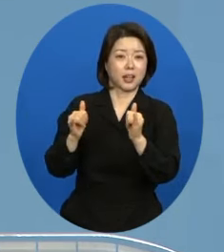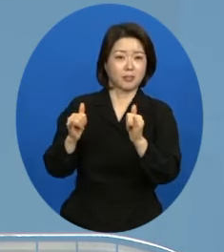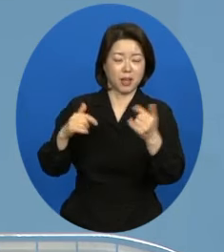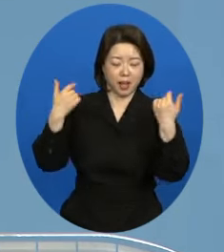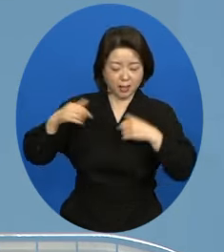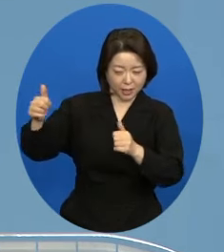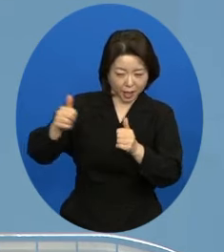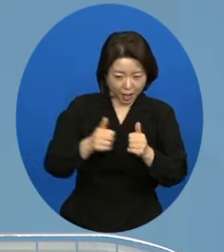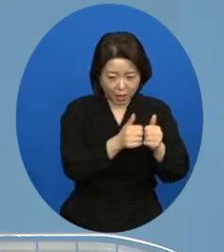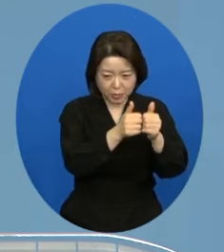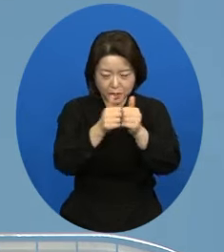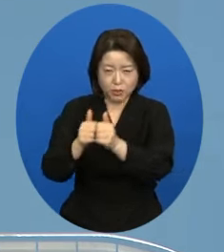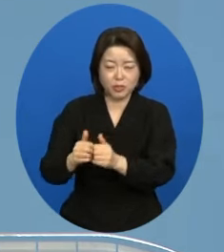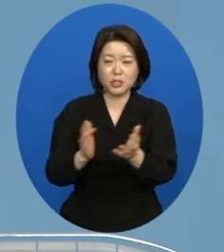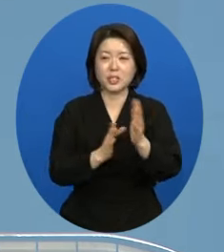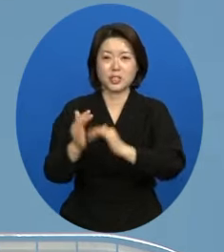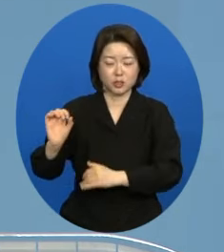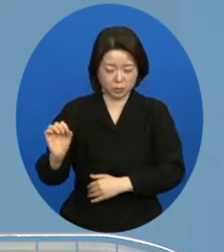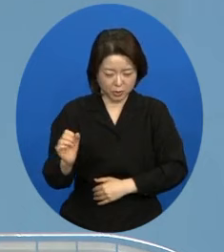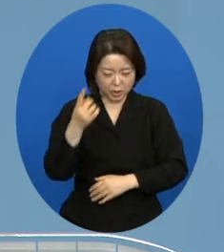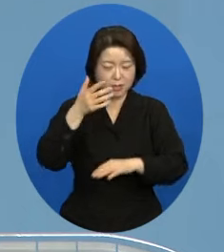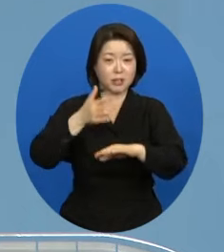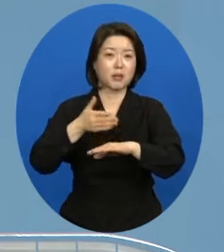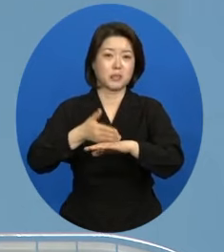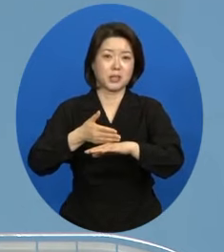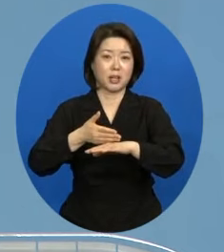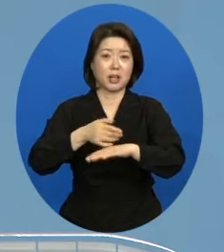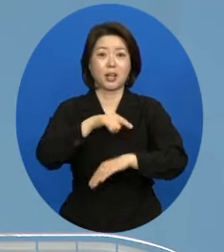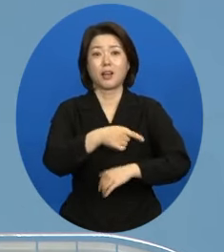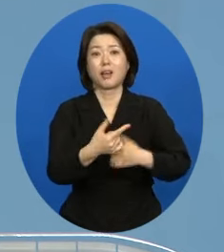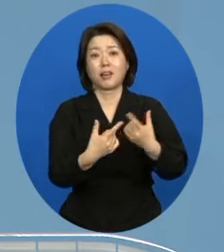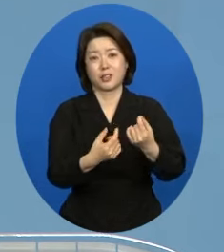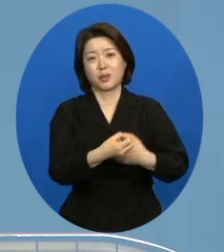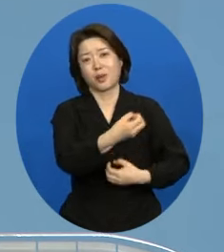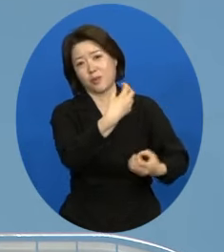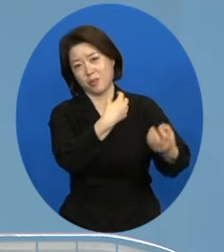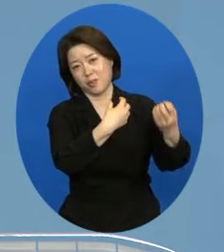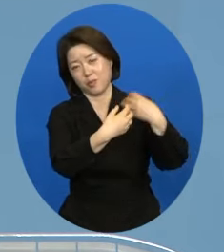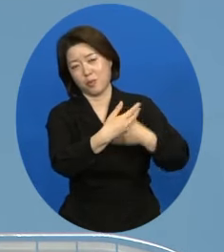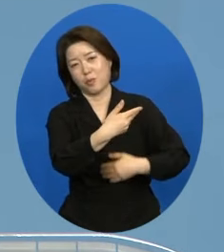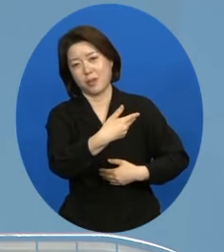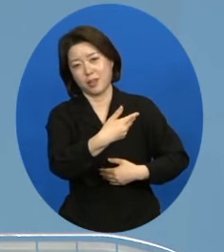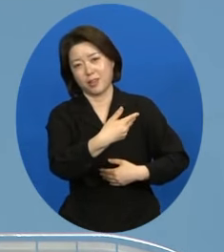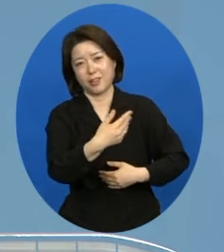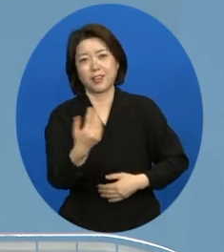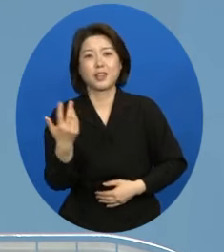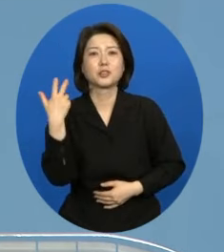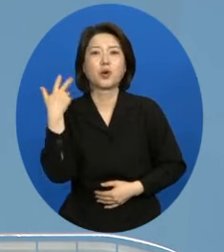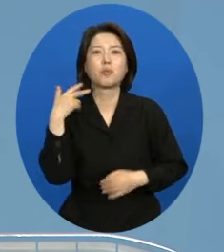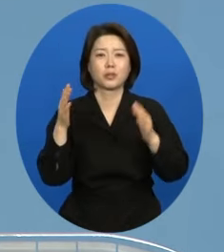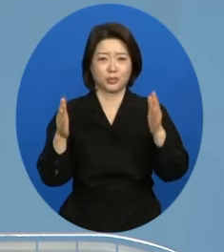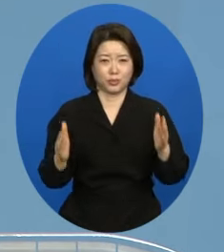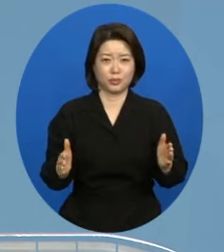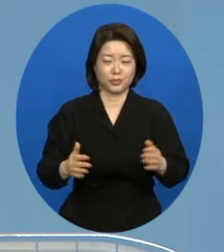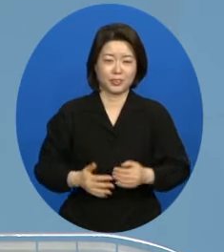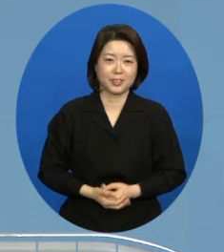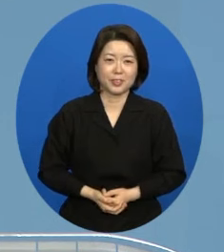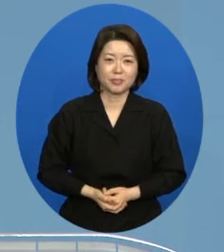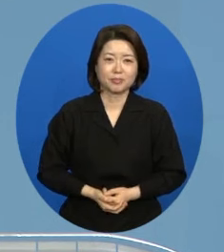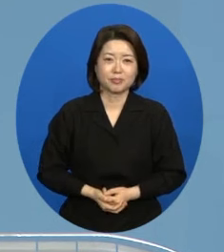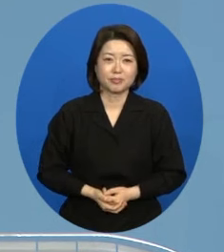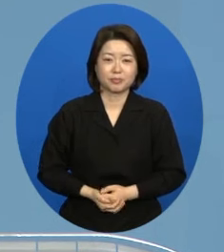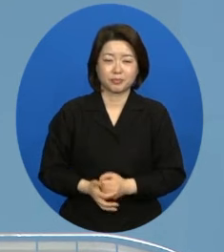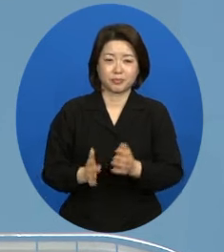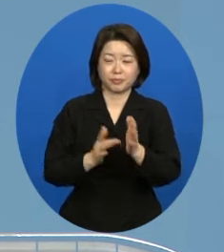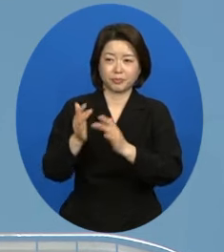하시는 예수님을 인하여서 감사합니다 이런 고백을 드린 지난 한 주였습니다